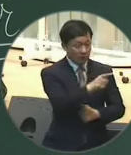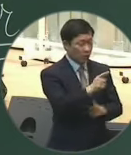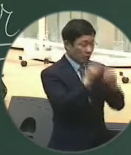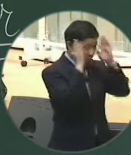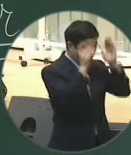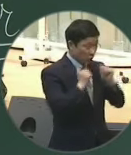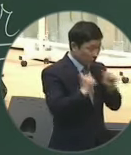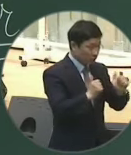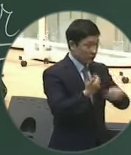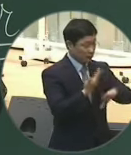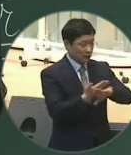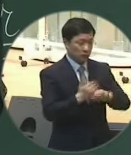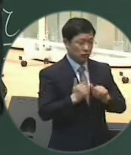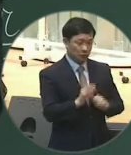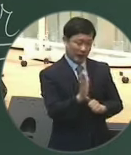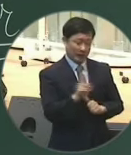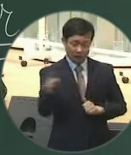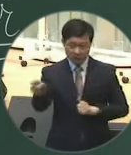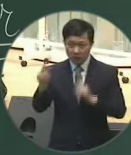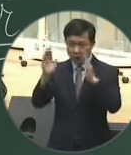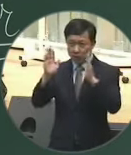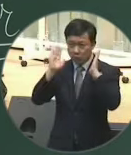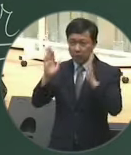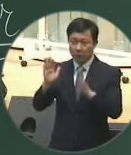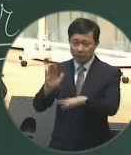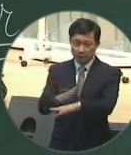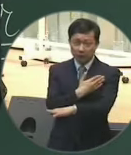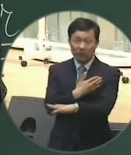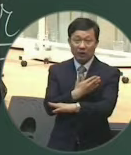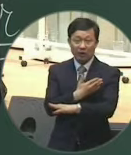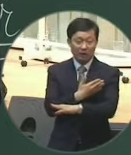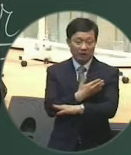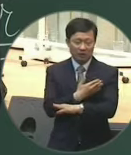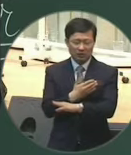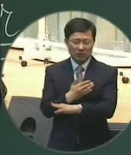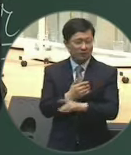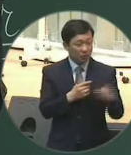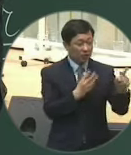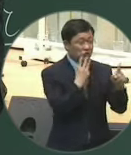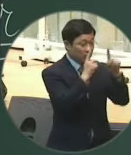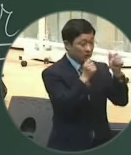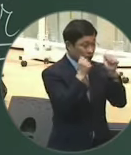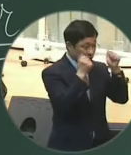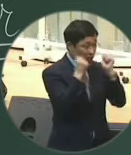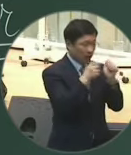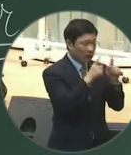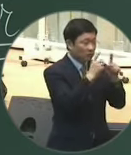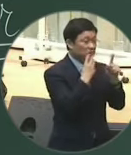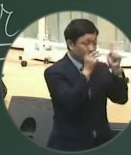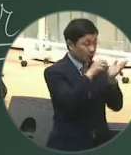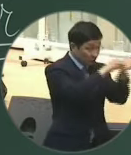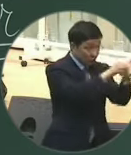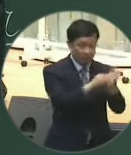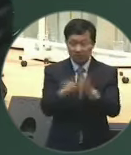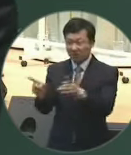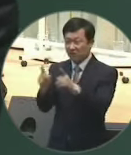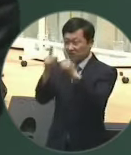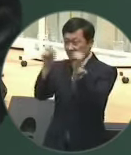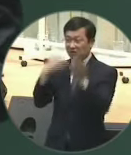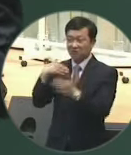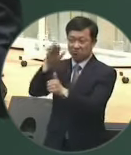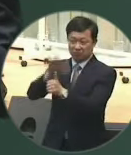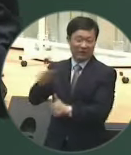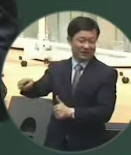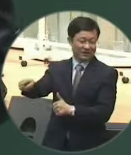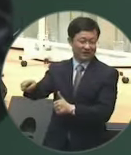줘야 돼. You have to be able to say these things clearly. 그래, 예, 박은 서울대학 못 들어갔다. Okay, so your other friend 닌 서울대학 들어갔다. Was not able to go to Seoul National